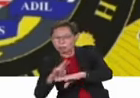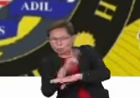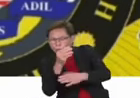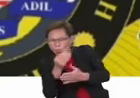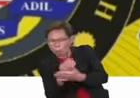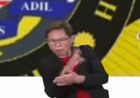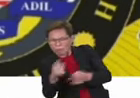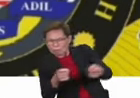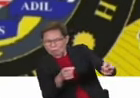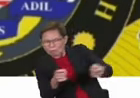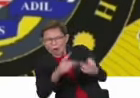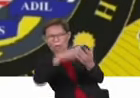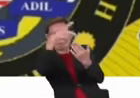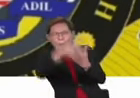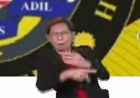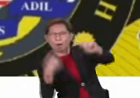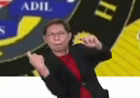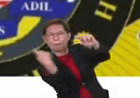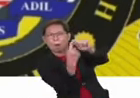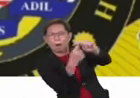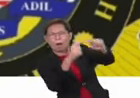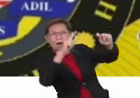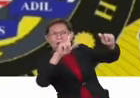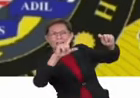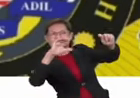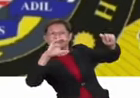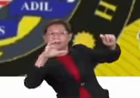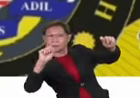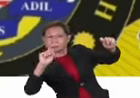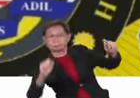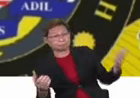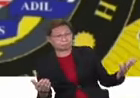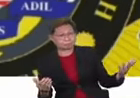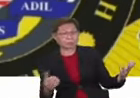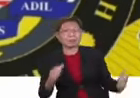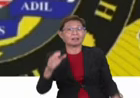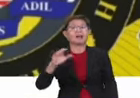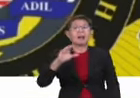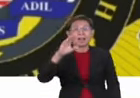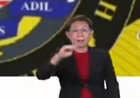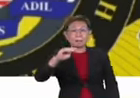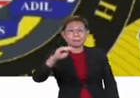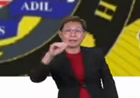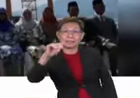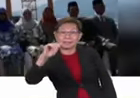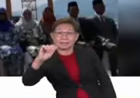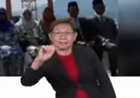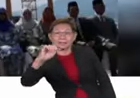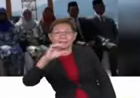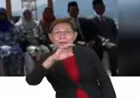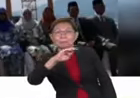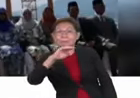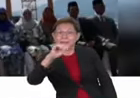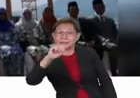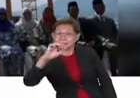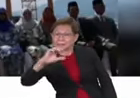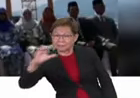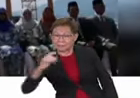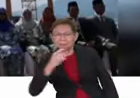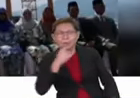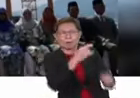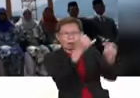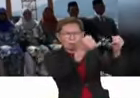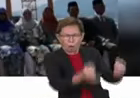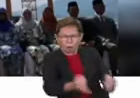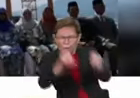dan pengendalian projek pembinaan LCS. Pihak Suruhanjaya telah mengesyorkan agar beberapa individu